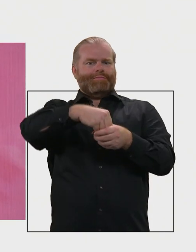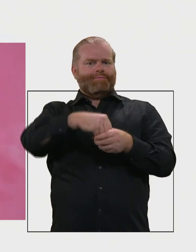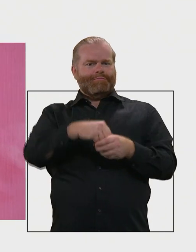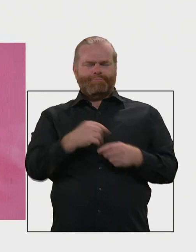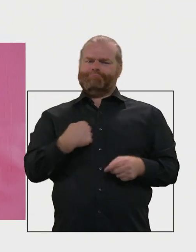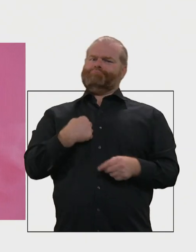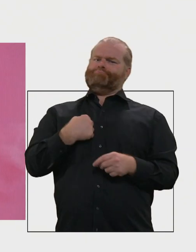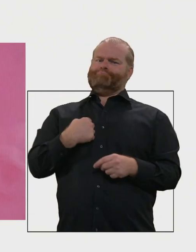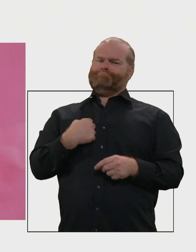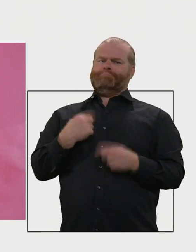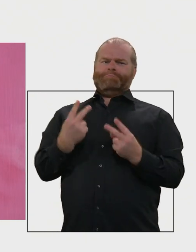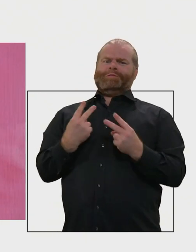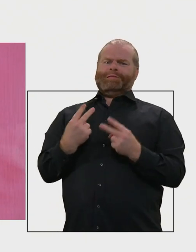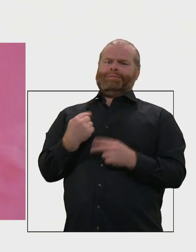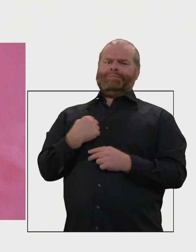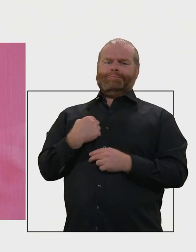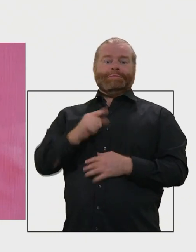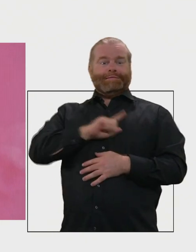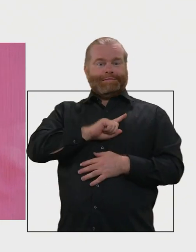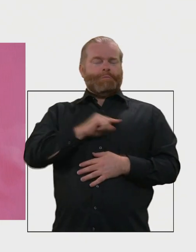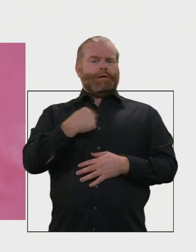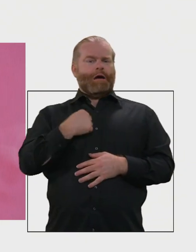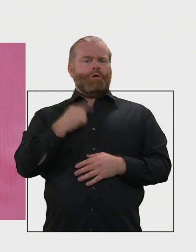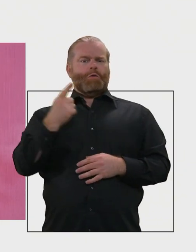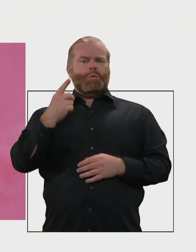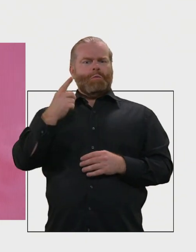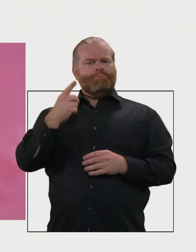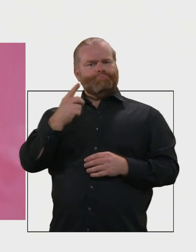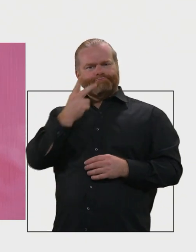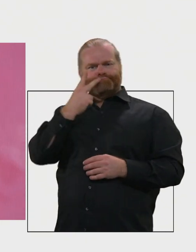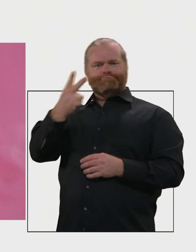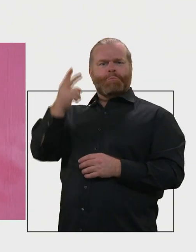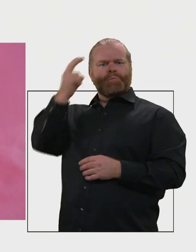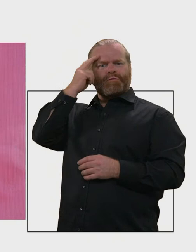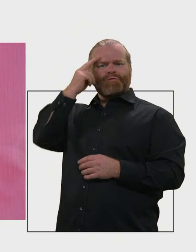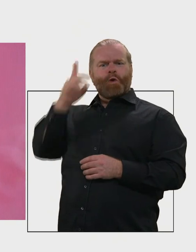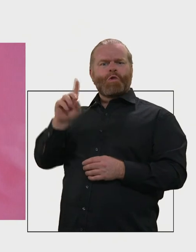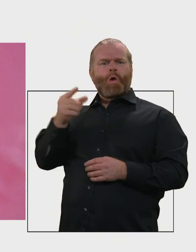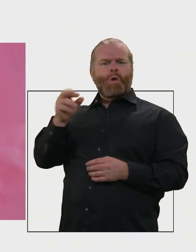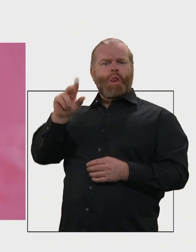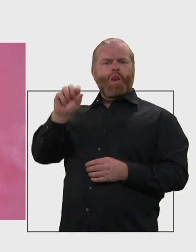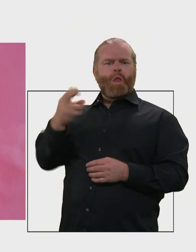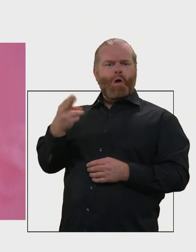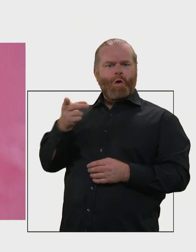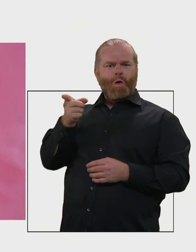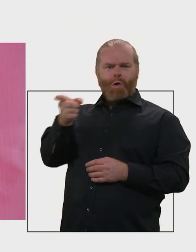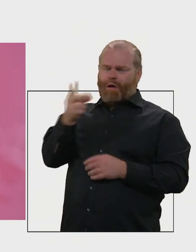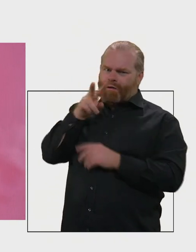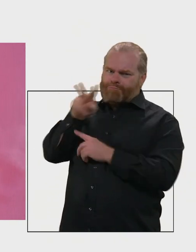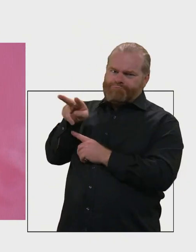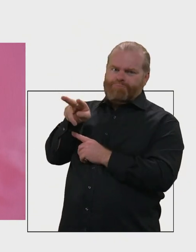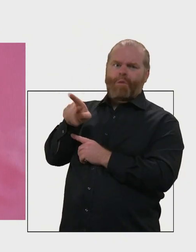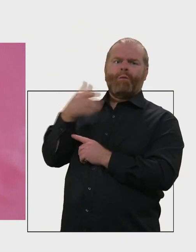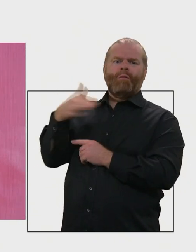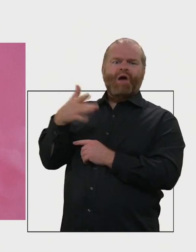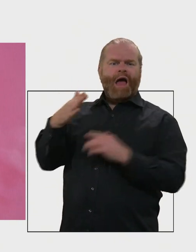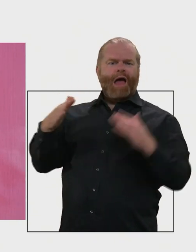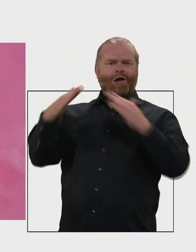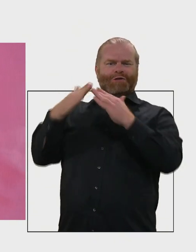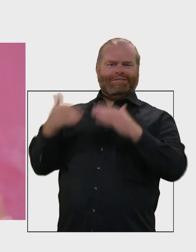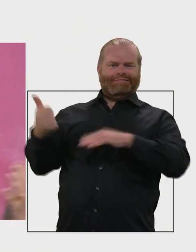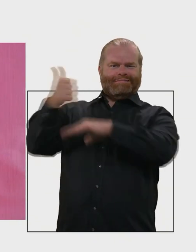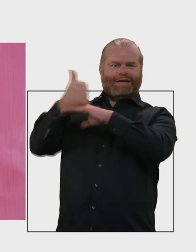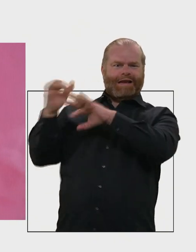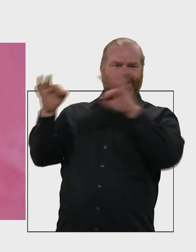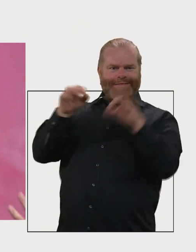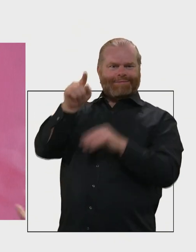Dogalo, dass es eben auch von der Hausleitung gewollt wird und nicht sozusagen administriert wird zu Kuratorinnen, Kuratoren,